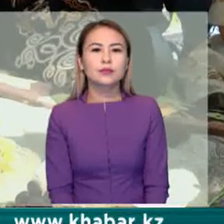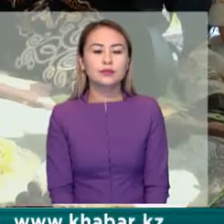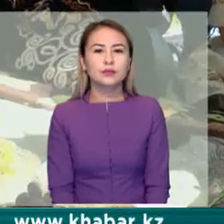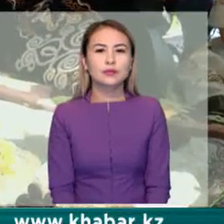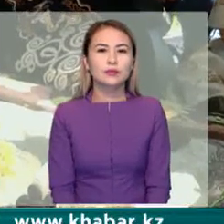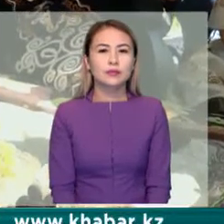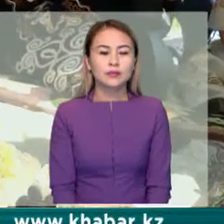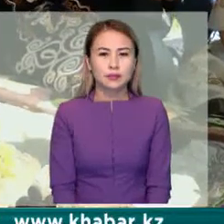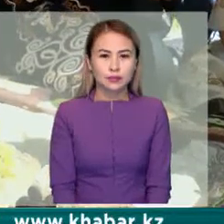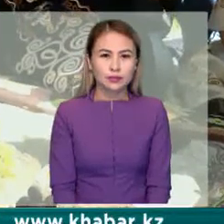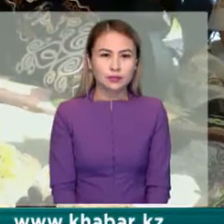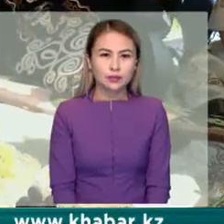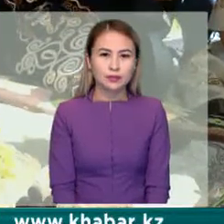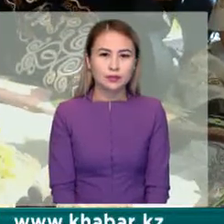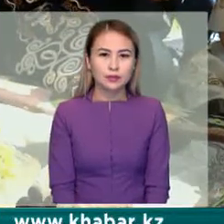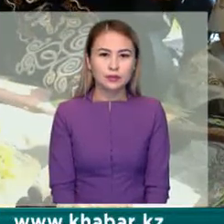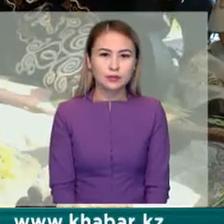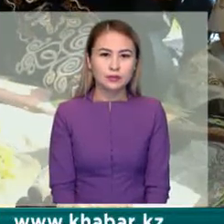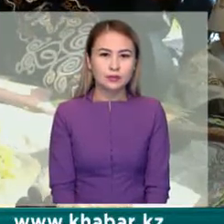Желсіз түнде